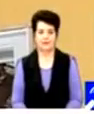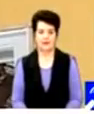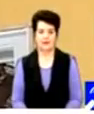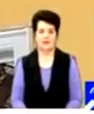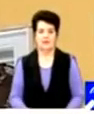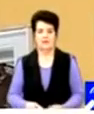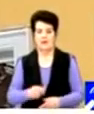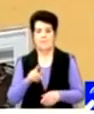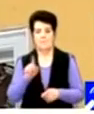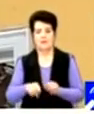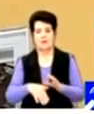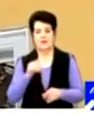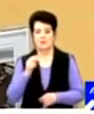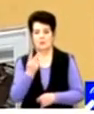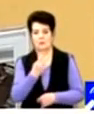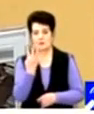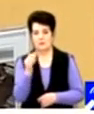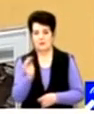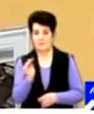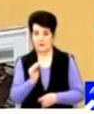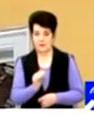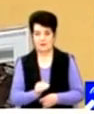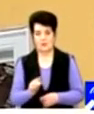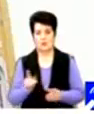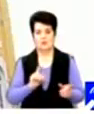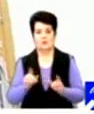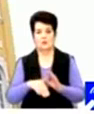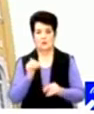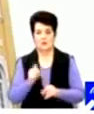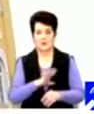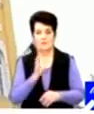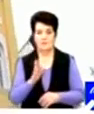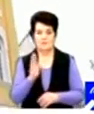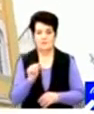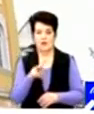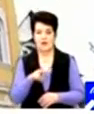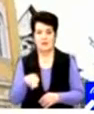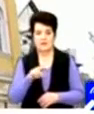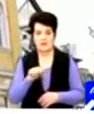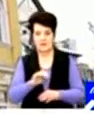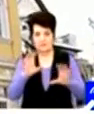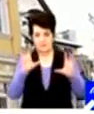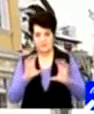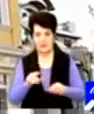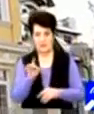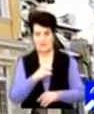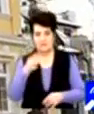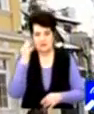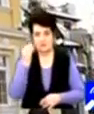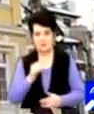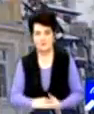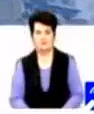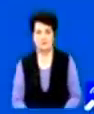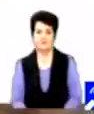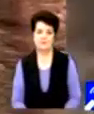Punct final pentru alegerile din 24 februarie. Scrutinul parlamentar a fost validat astăzi de Curtea Constituțională a Republicii Moldova.